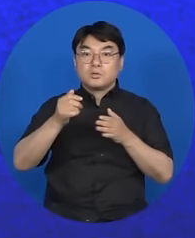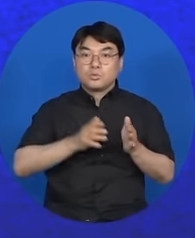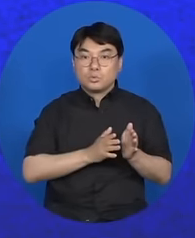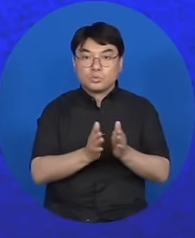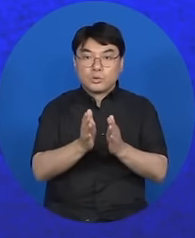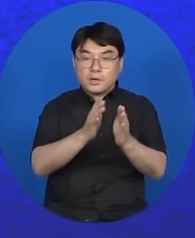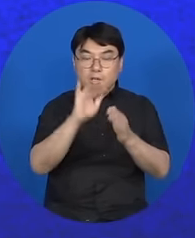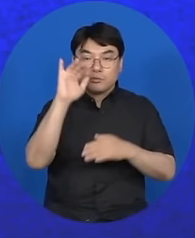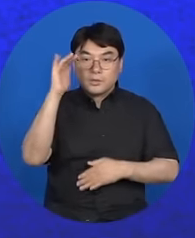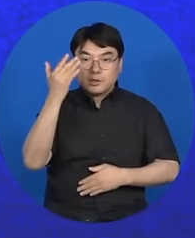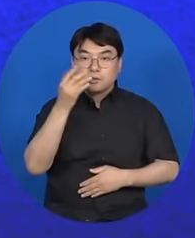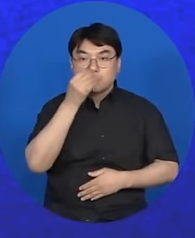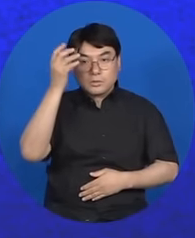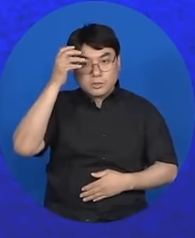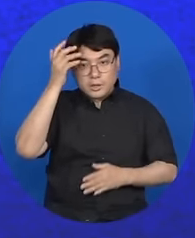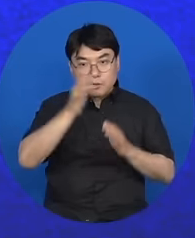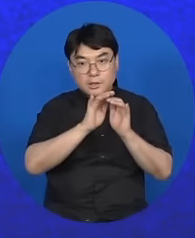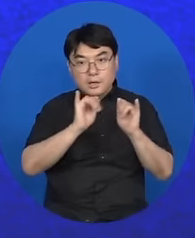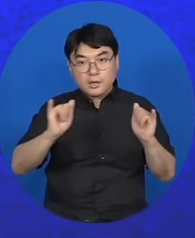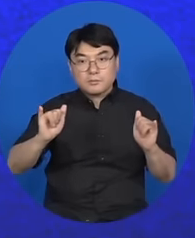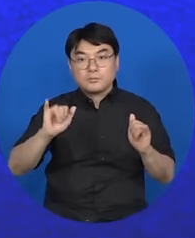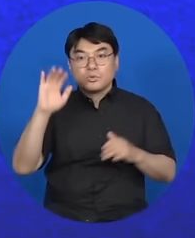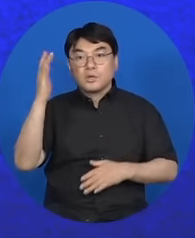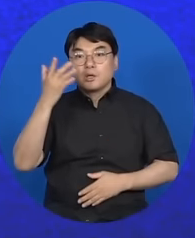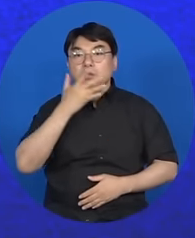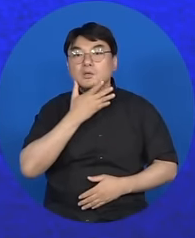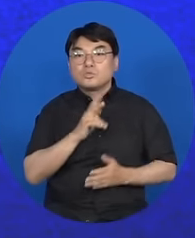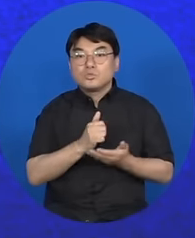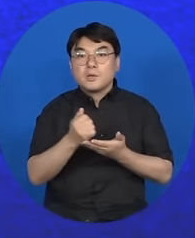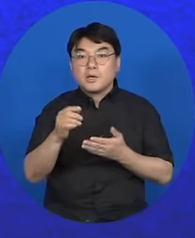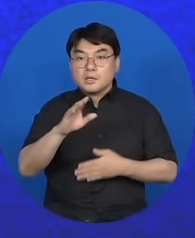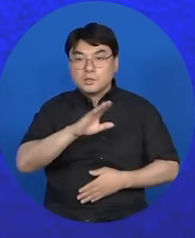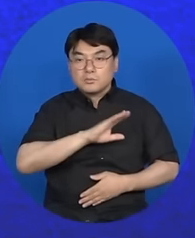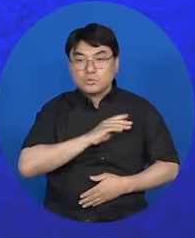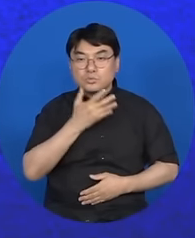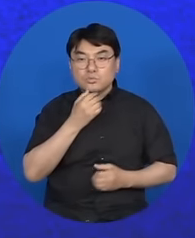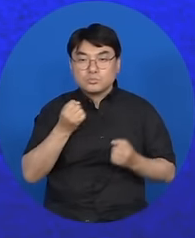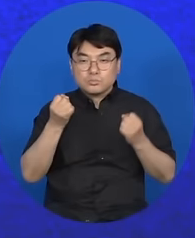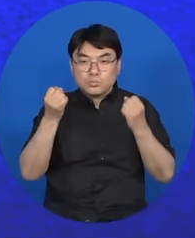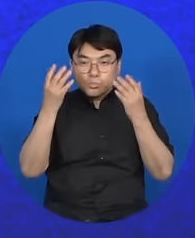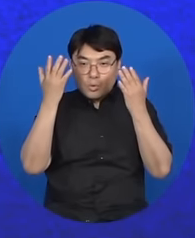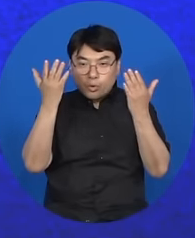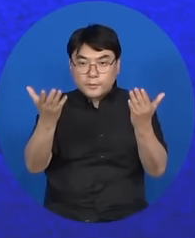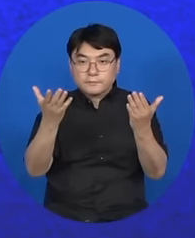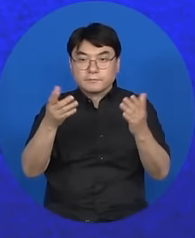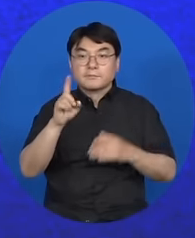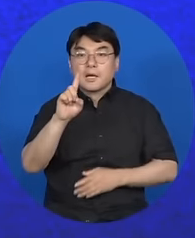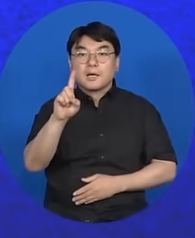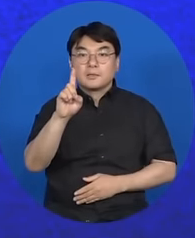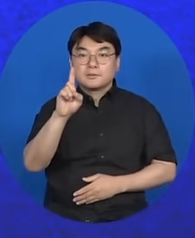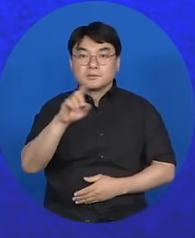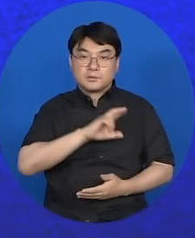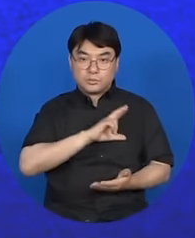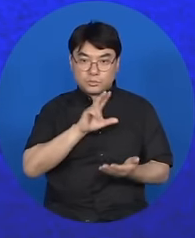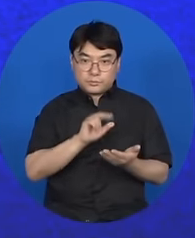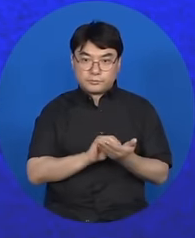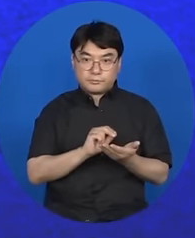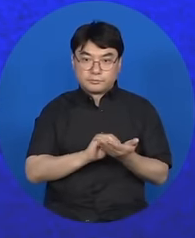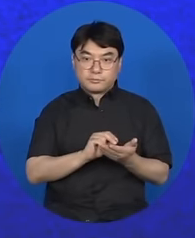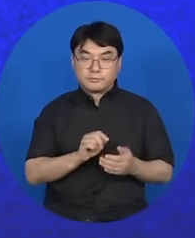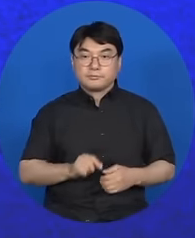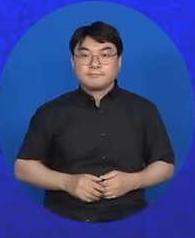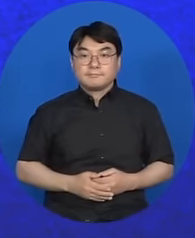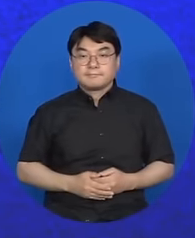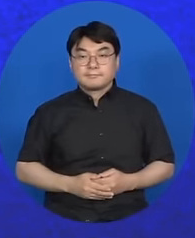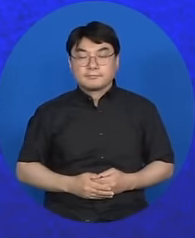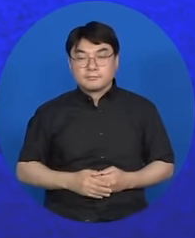삶, 성령의 사람이 되시기를 주님의 이름으로 축원드립니다. 우리 함께 우리 한 가지 가지고 우리 기도하겠습니다. 한 가지 가지고